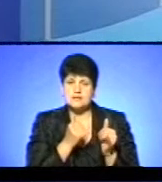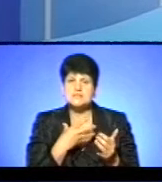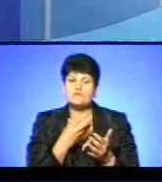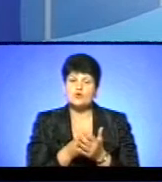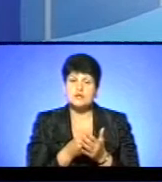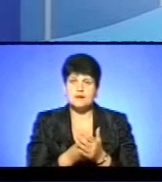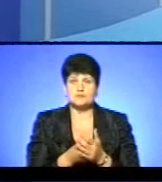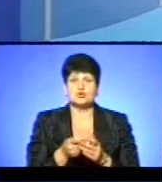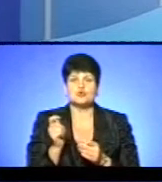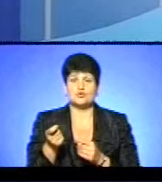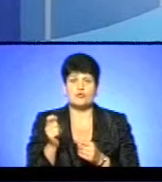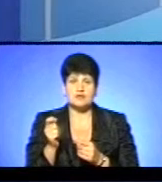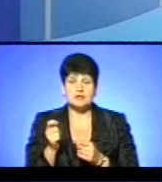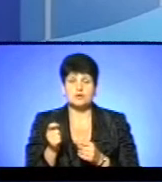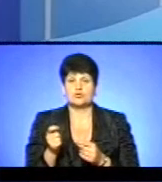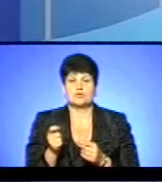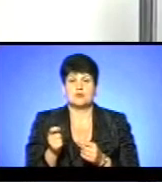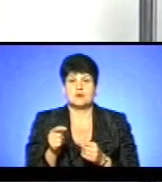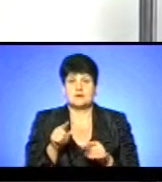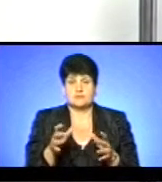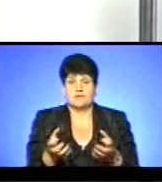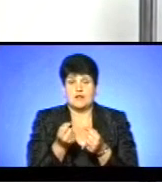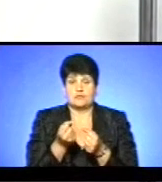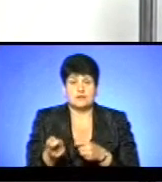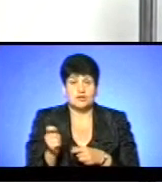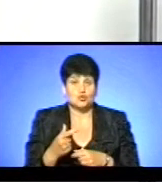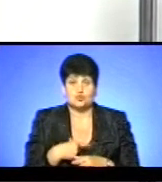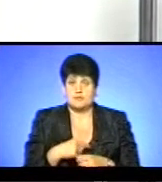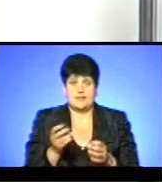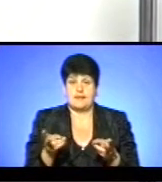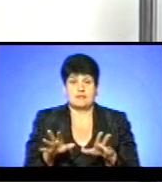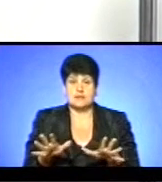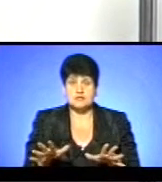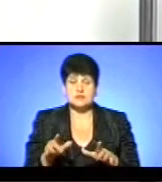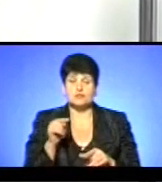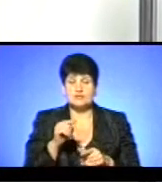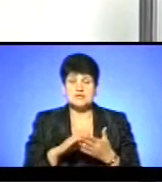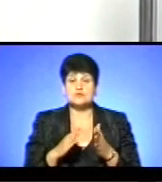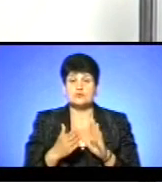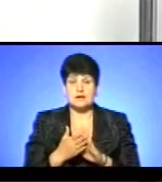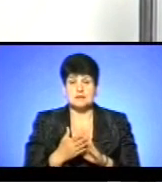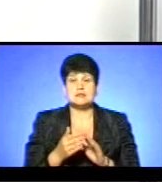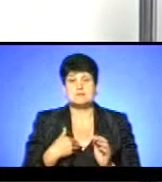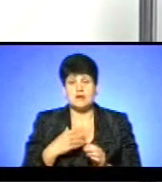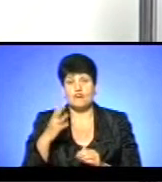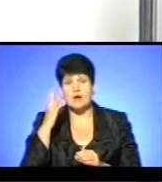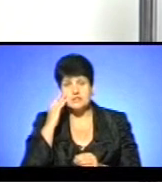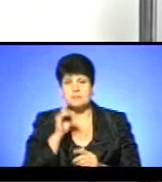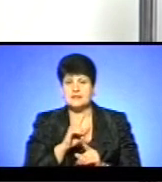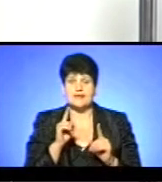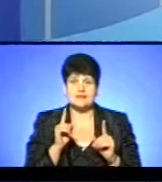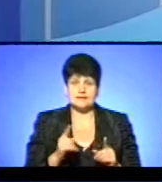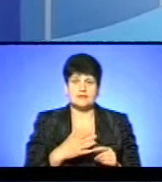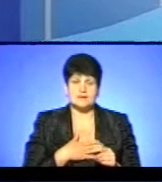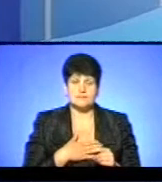що якщо обловити, нічого ж самим не лишиться, то в даній ситуації для людей, які там, ми вважаємо, не тільки ми це кажемо, без